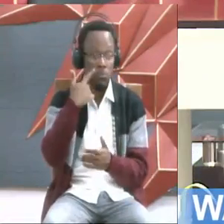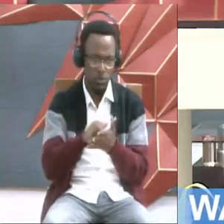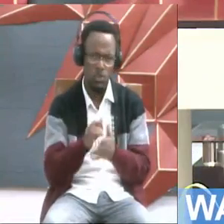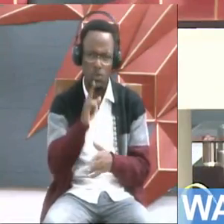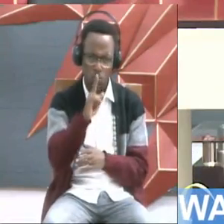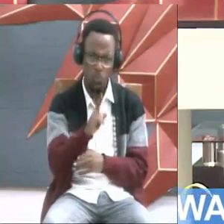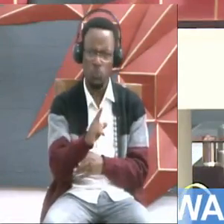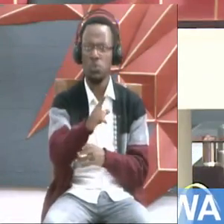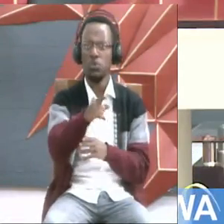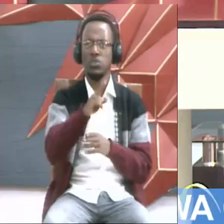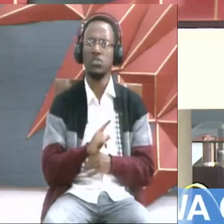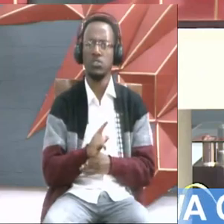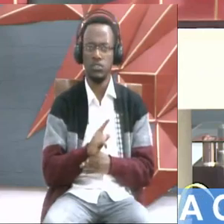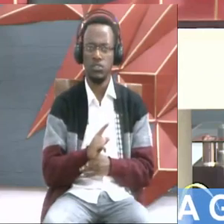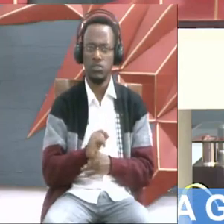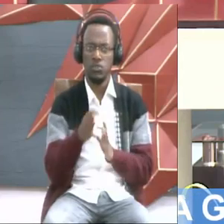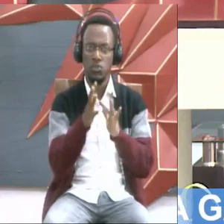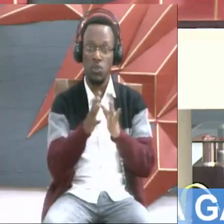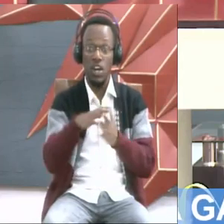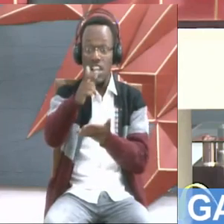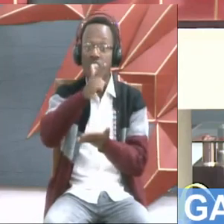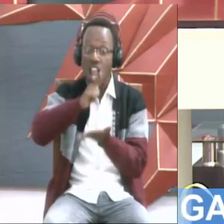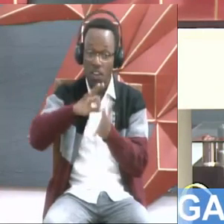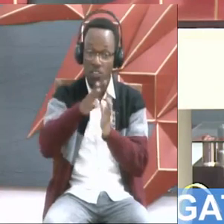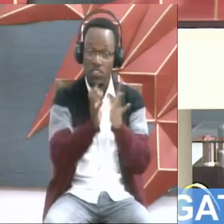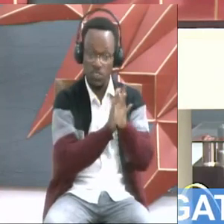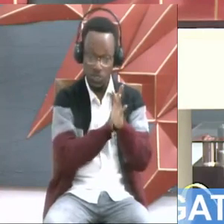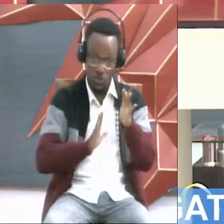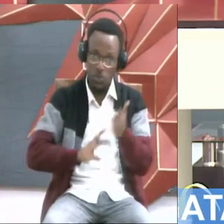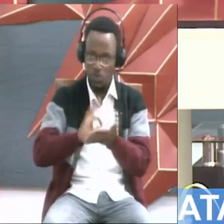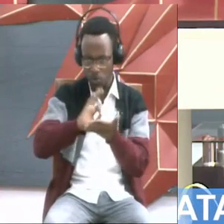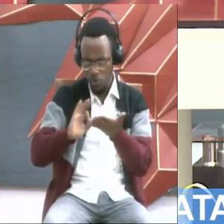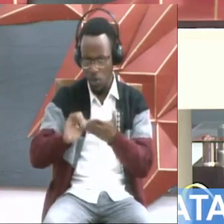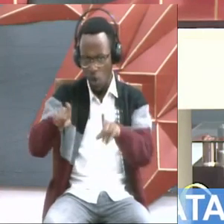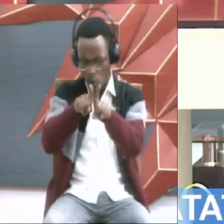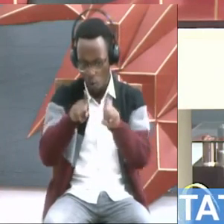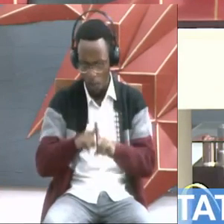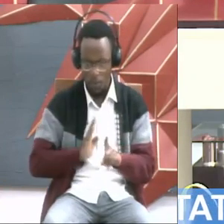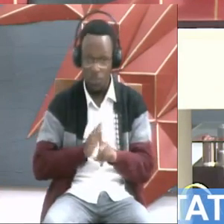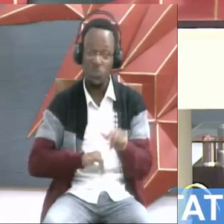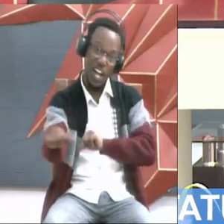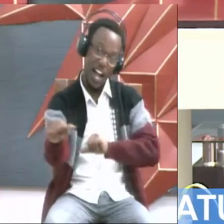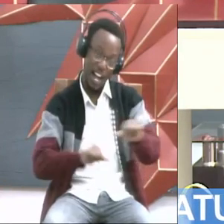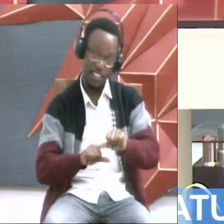Kristo yatwandikishije nk'uko igikorwa cyacu kiri